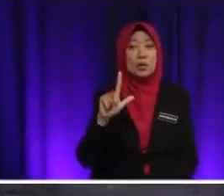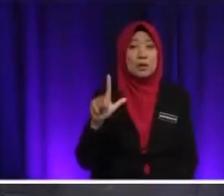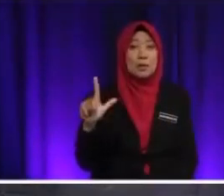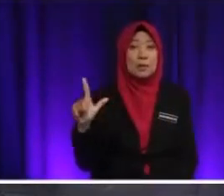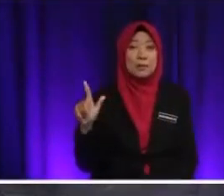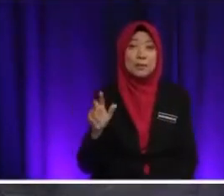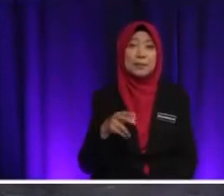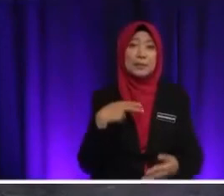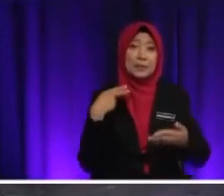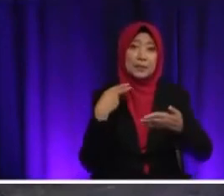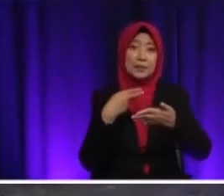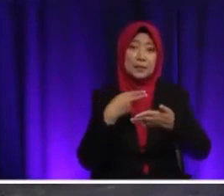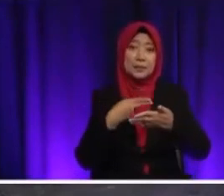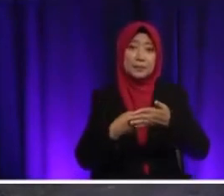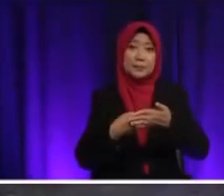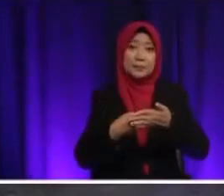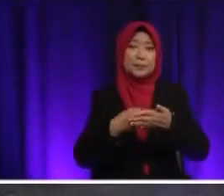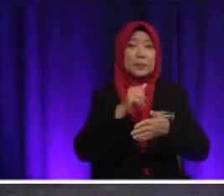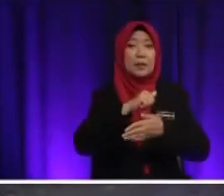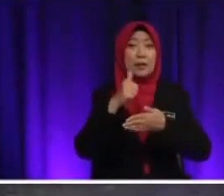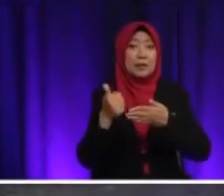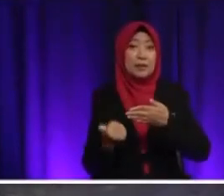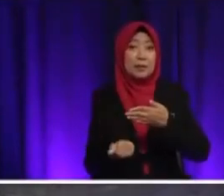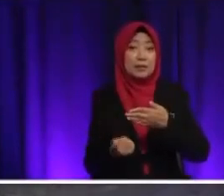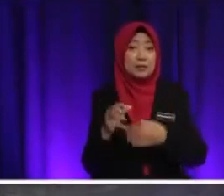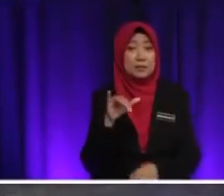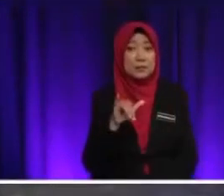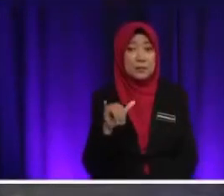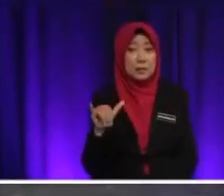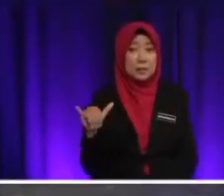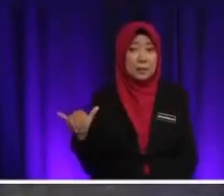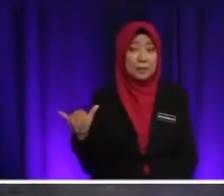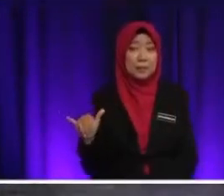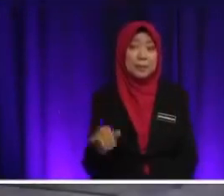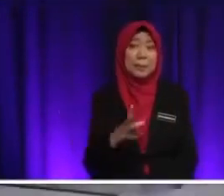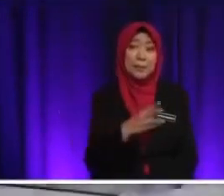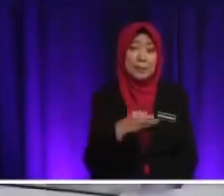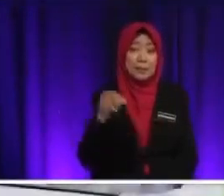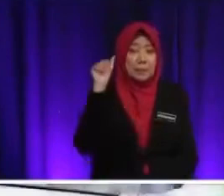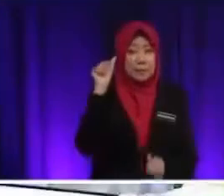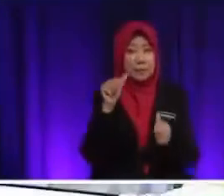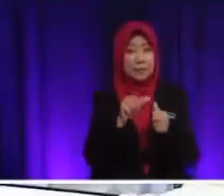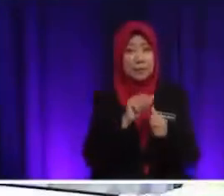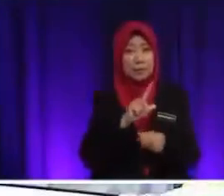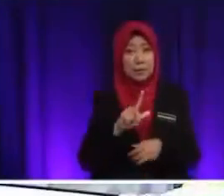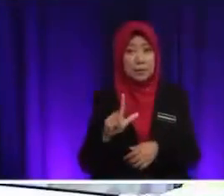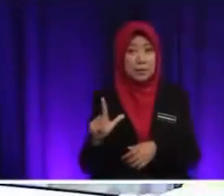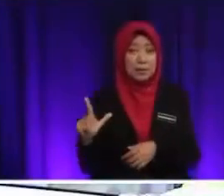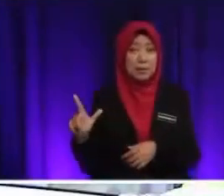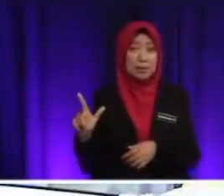Berjuanglah hingga ke akhirnya, dan